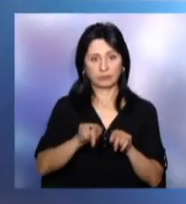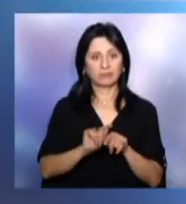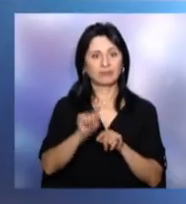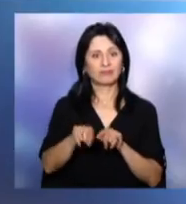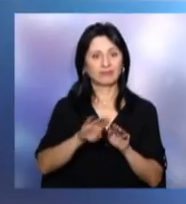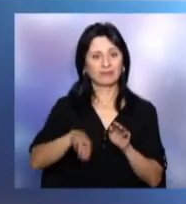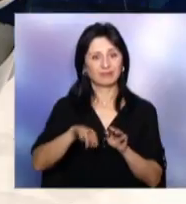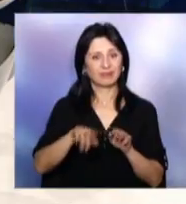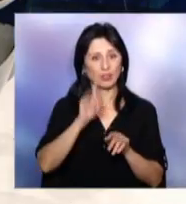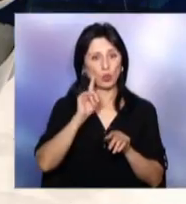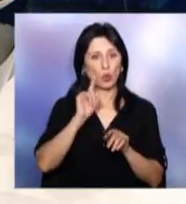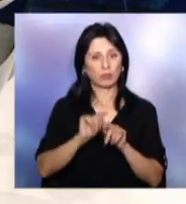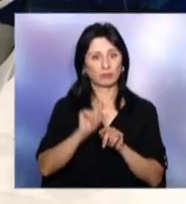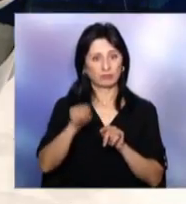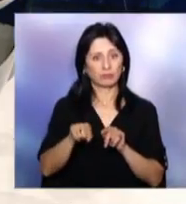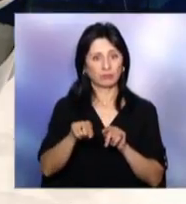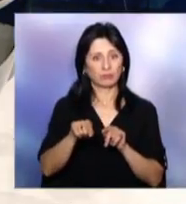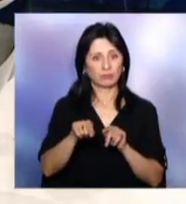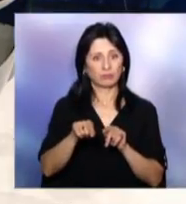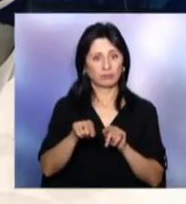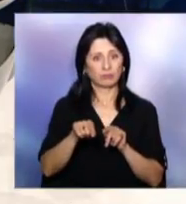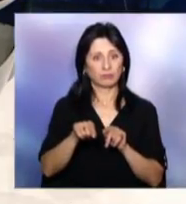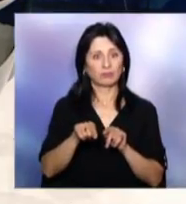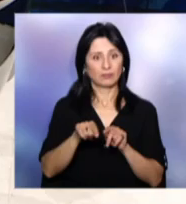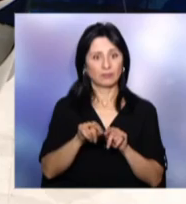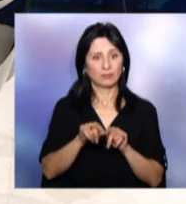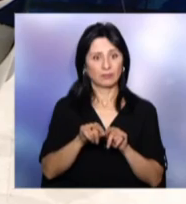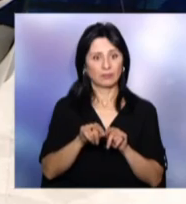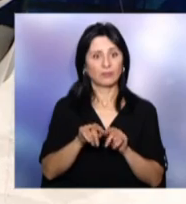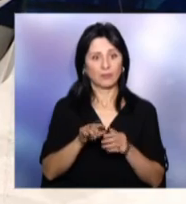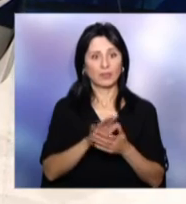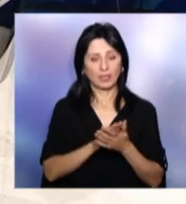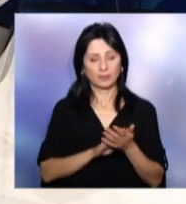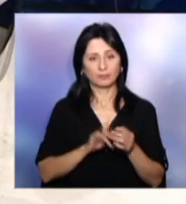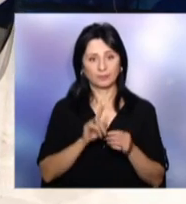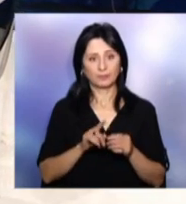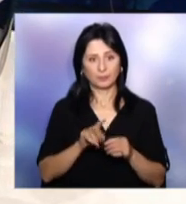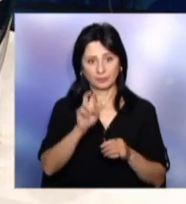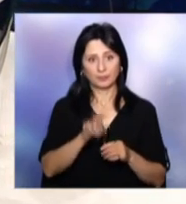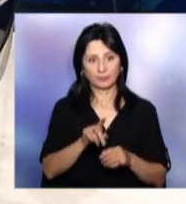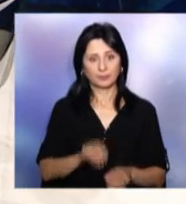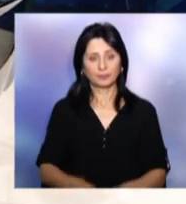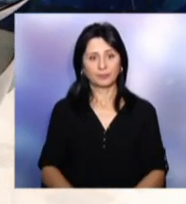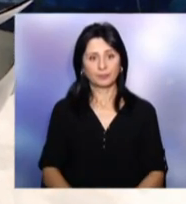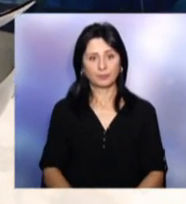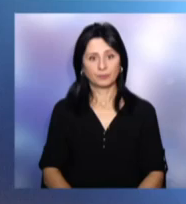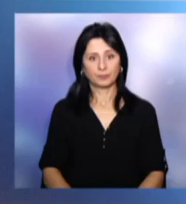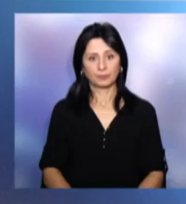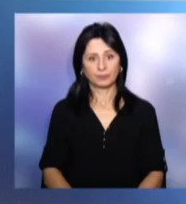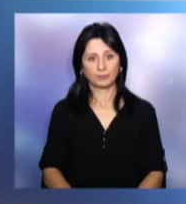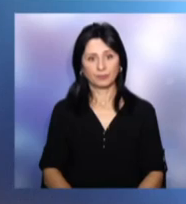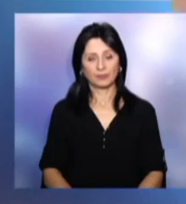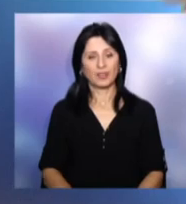გამოდევნა ორგანიზმიდან. ჩვენ სენაზე ამას ქვია სტომა. მოდით ეს გავაგრძელოთ. დავბრუნდით თამარ და